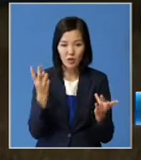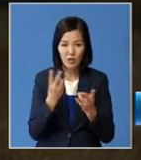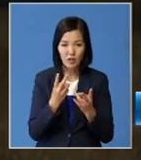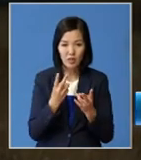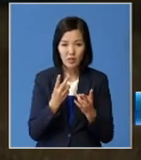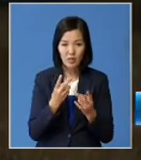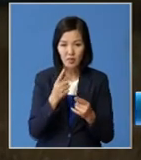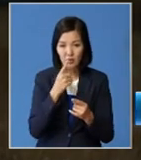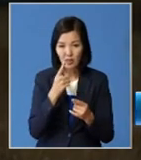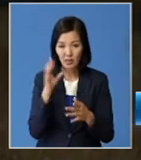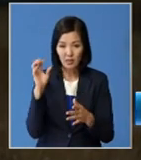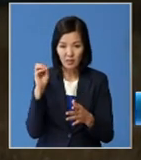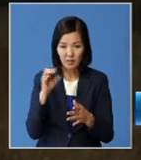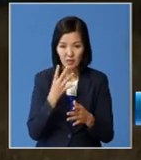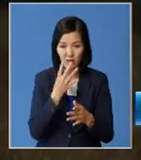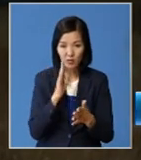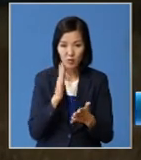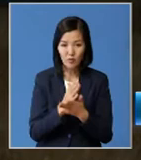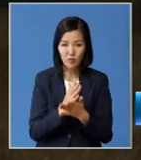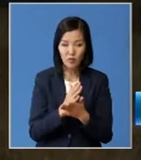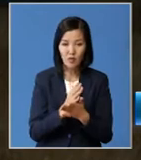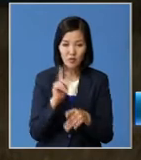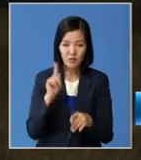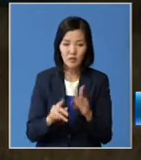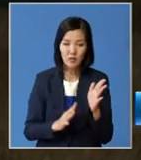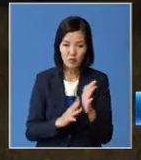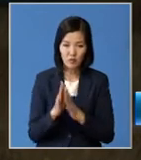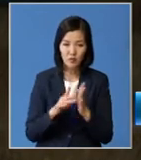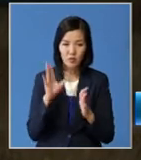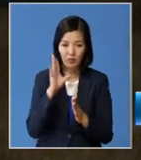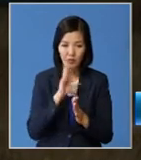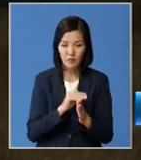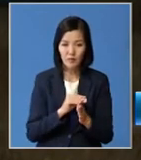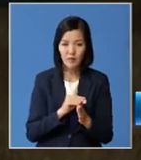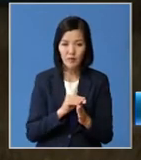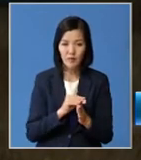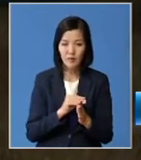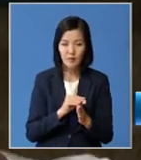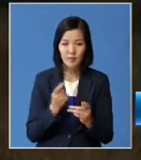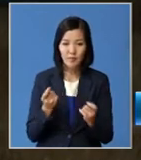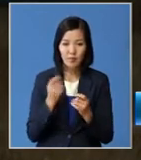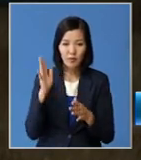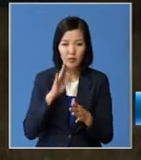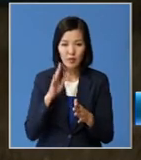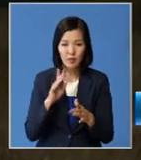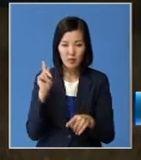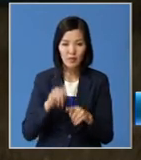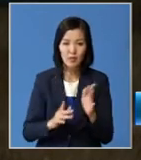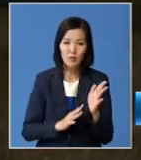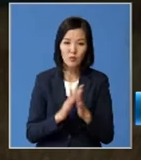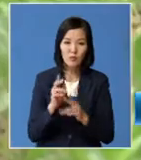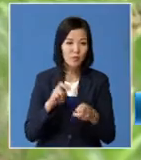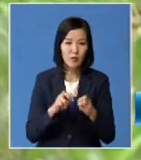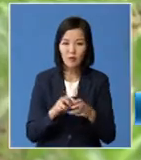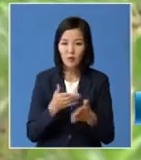қазір жақында қайдан ыстық болады. Компенсация болады. Олар жағадан кетір қояды. Тамырлары бір суырғаны кейін бұрқырап шығып кетеді. Проблема